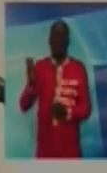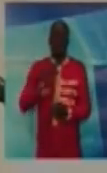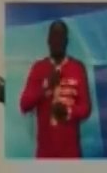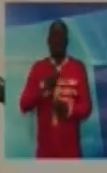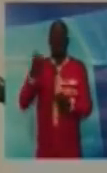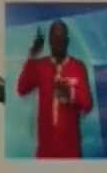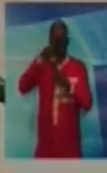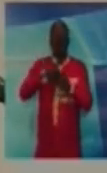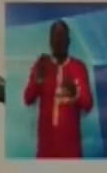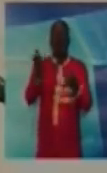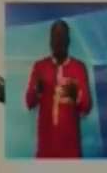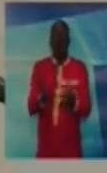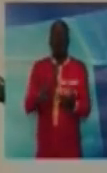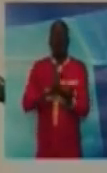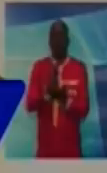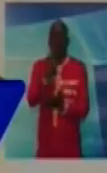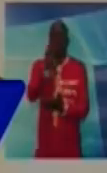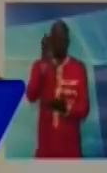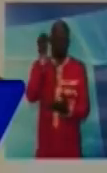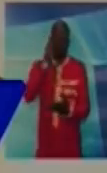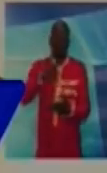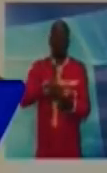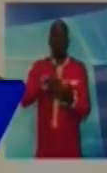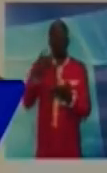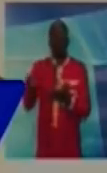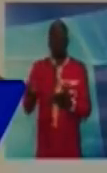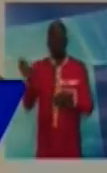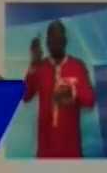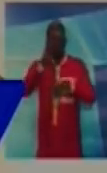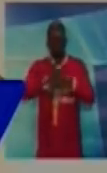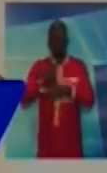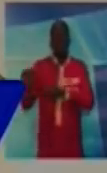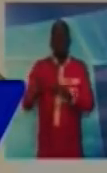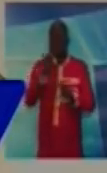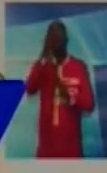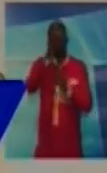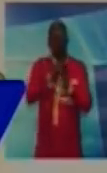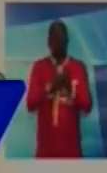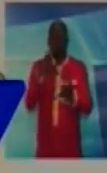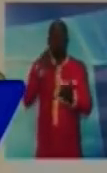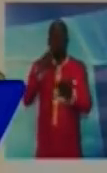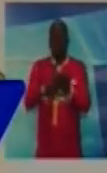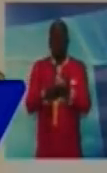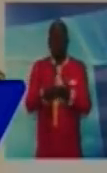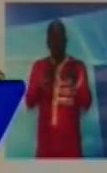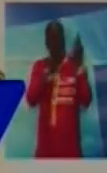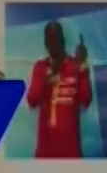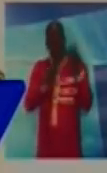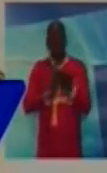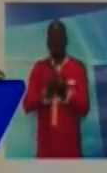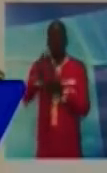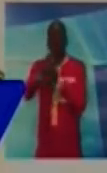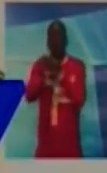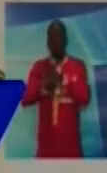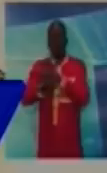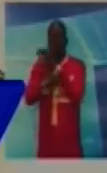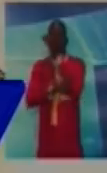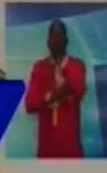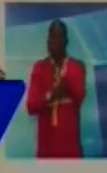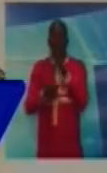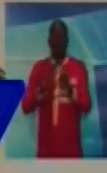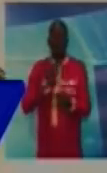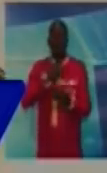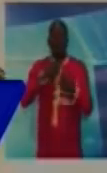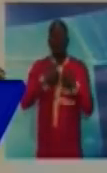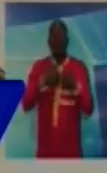participation au Forum de Ouagadougou a été utile. Elle a permis de poser les bases d'une action concertée portée par la sous-région. Nous